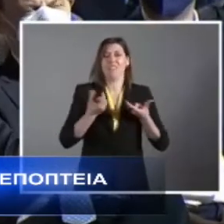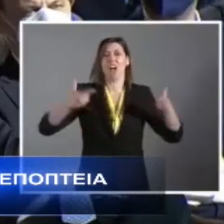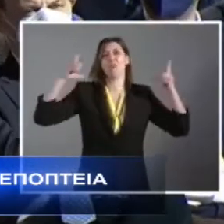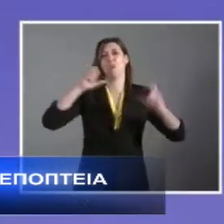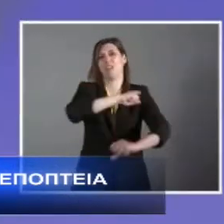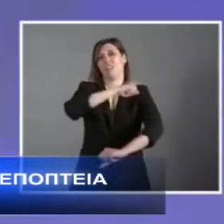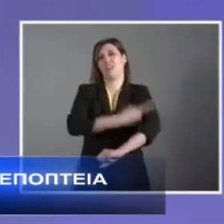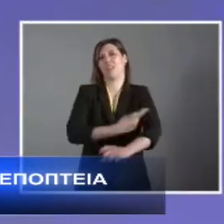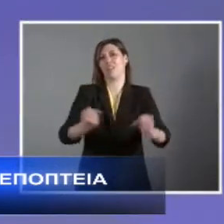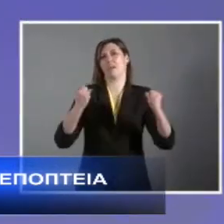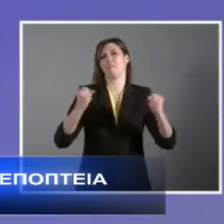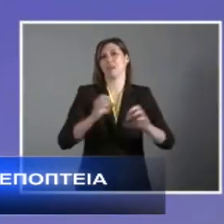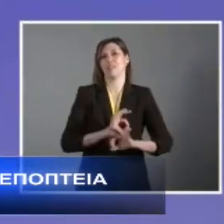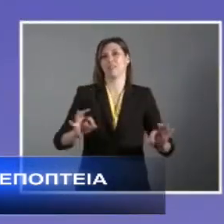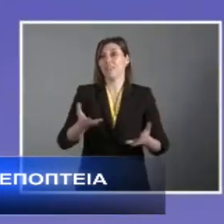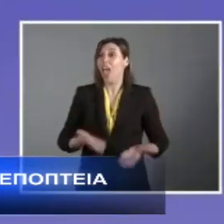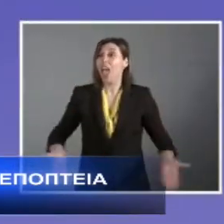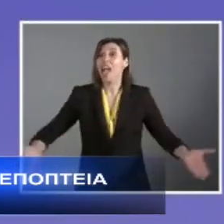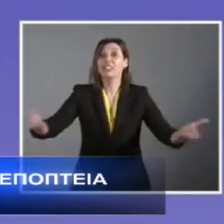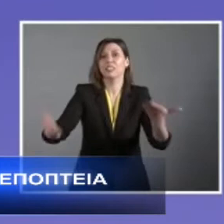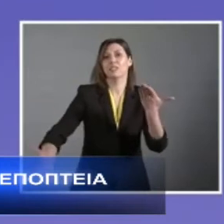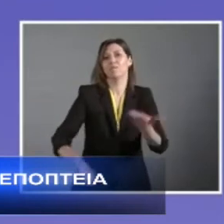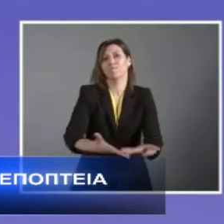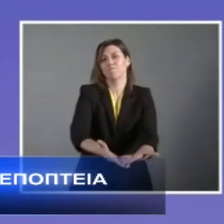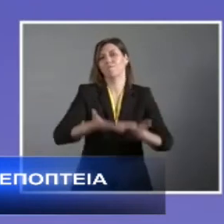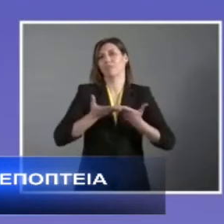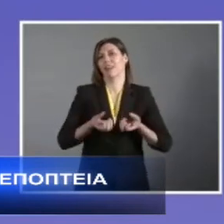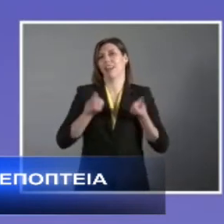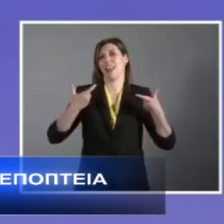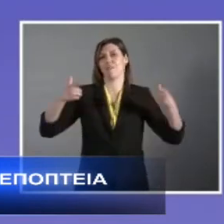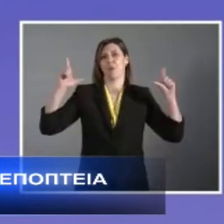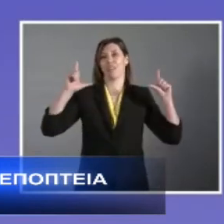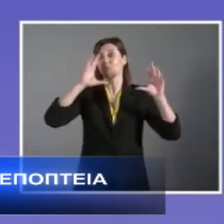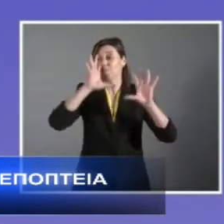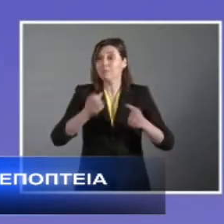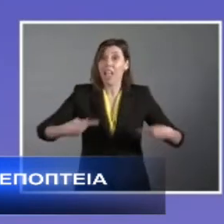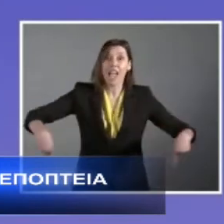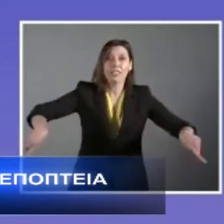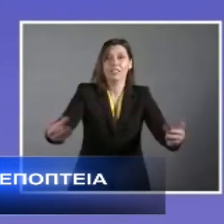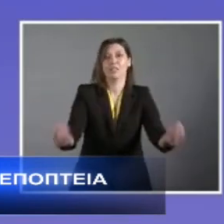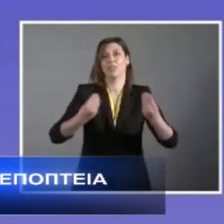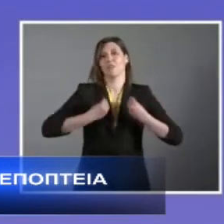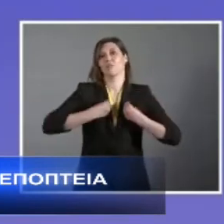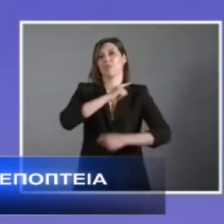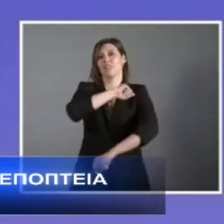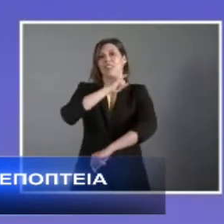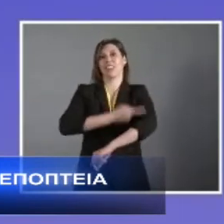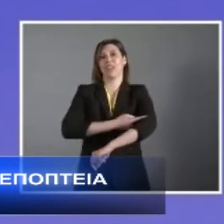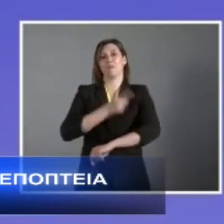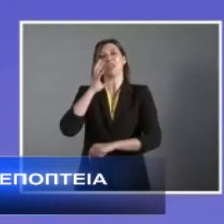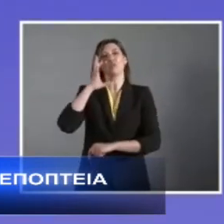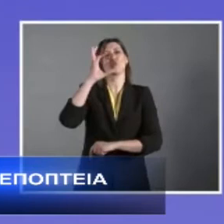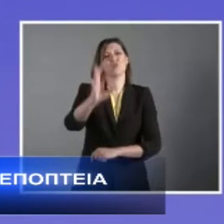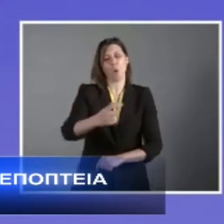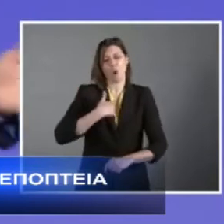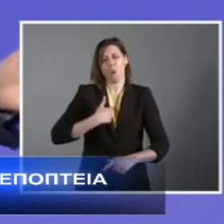Εσείς κρατάτε αυτή την παράταξη ψηλά και μου δίνετε. Μου δίνετε τη δύναμη να συνεχίσω με ακόμα μεγαλύτερο